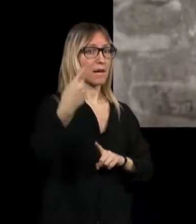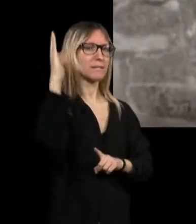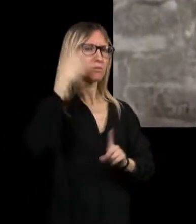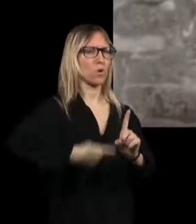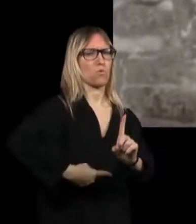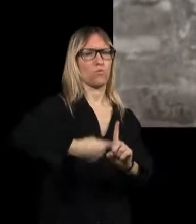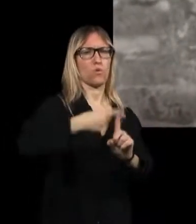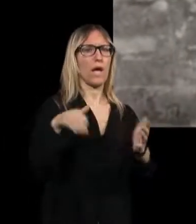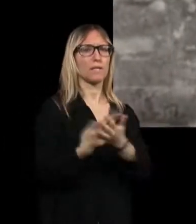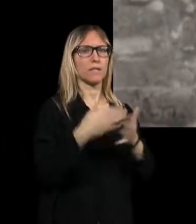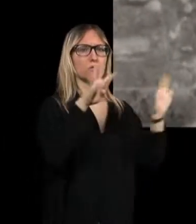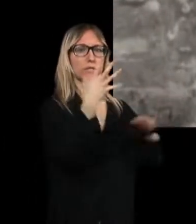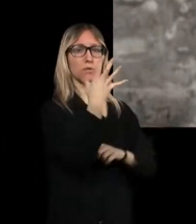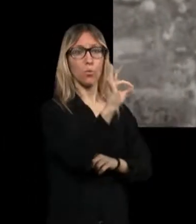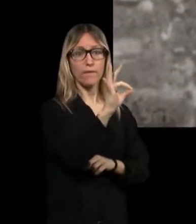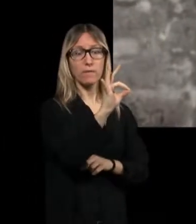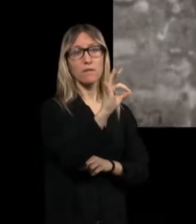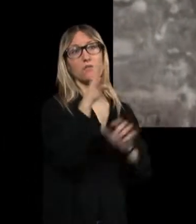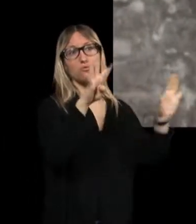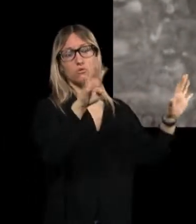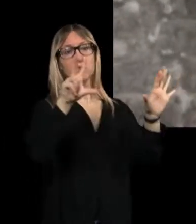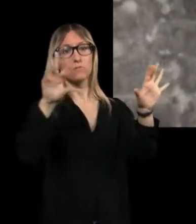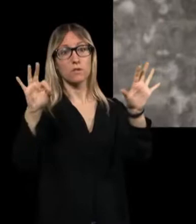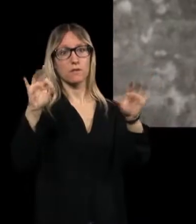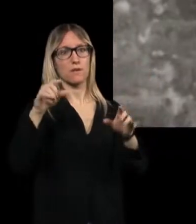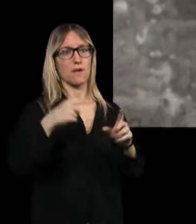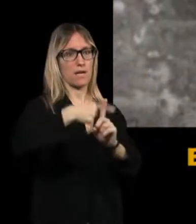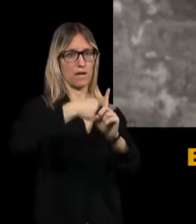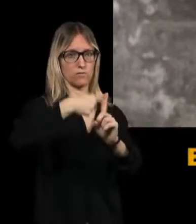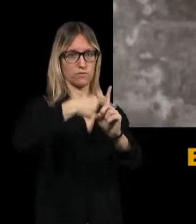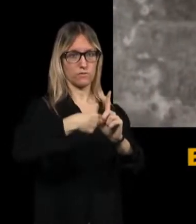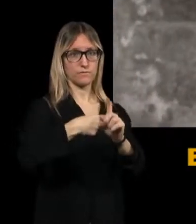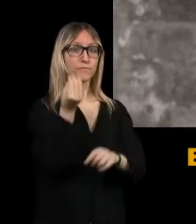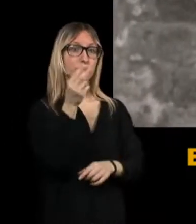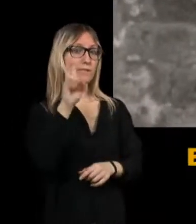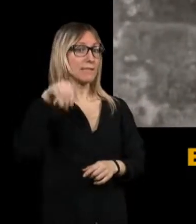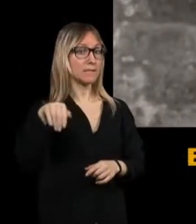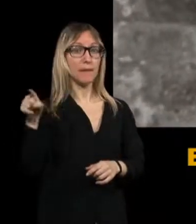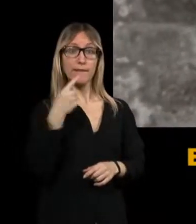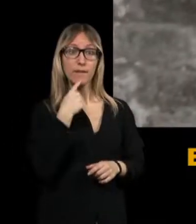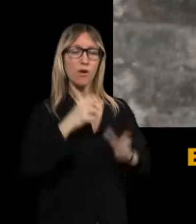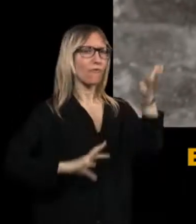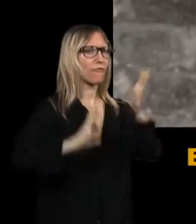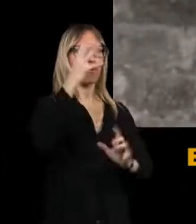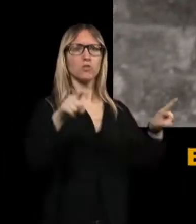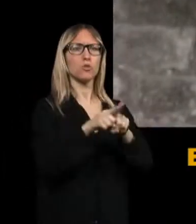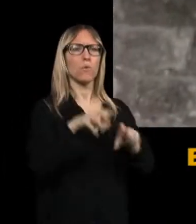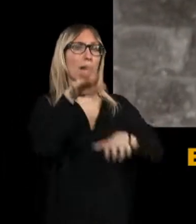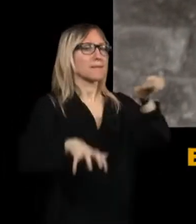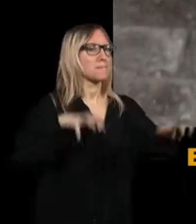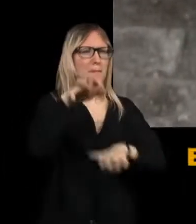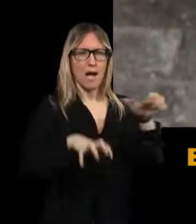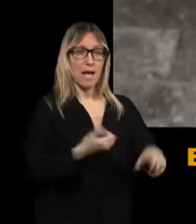augmenta fins a arribar als 950-980 graus. En Quim diu que el foc és com una bèstia